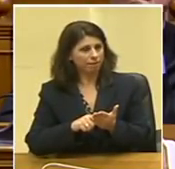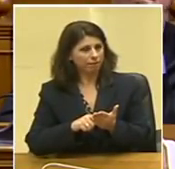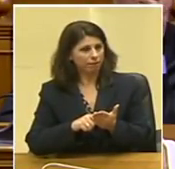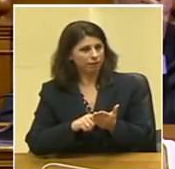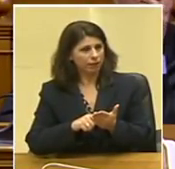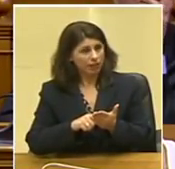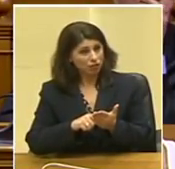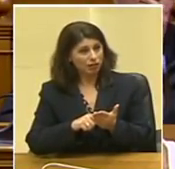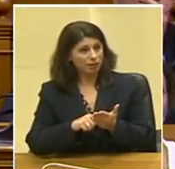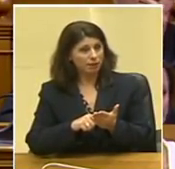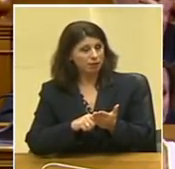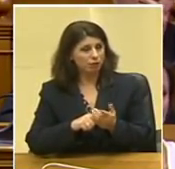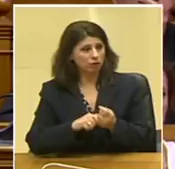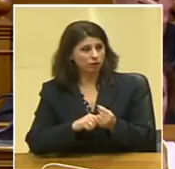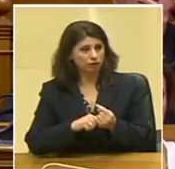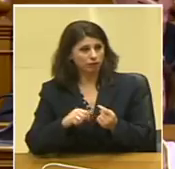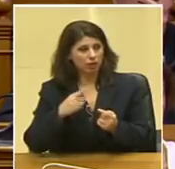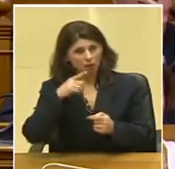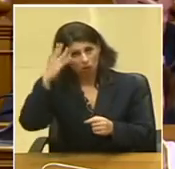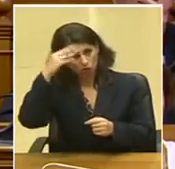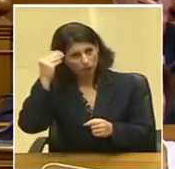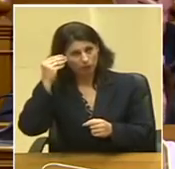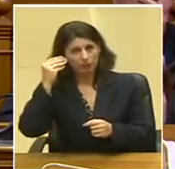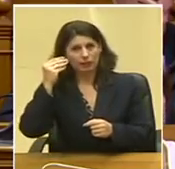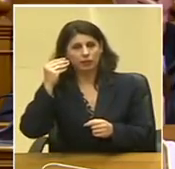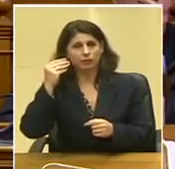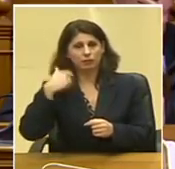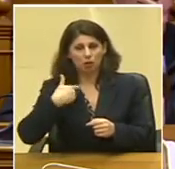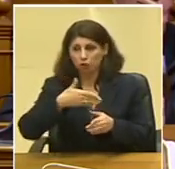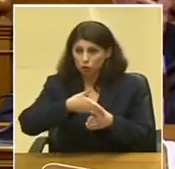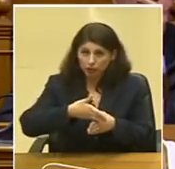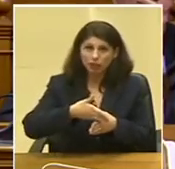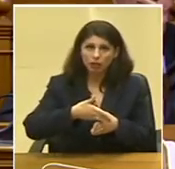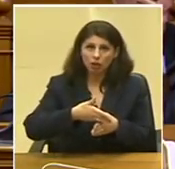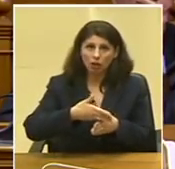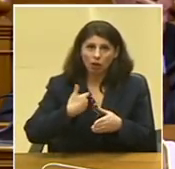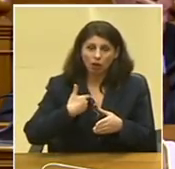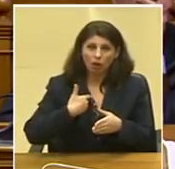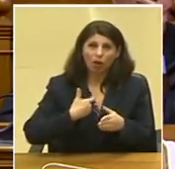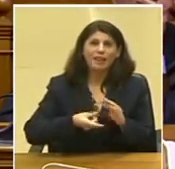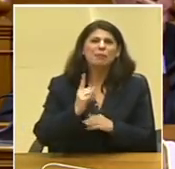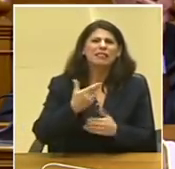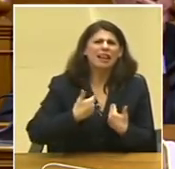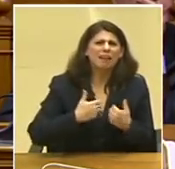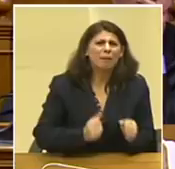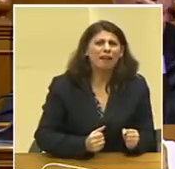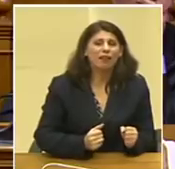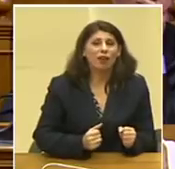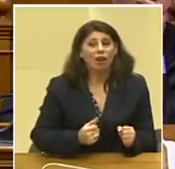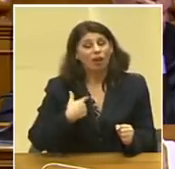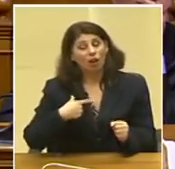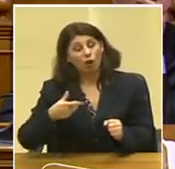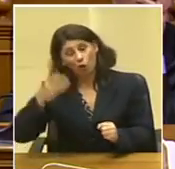Ο Τσίπρας απέκτησε το σπίτι του, σε νίκη μένω στην Κυψέλη, μέσω πληστηριασμού, αφού